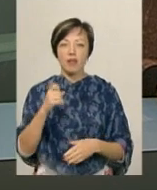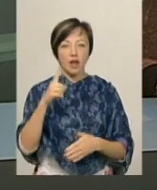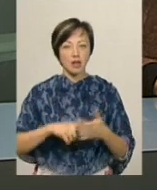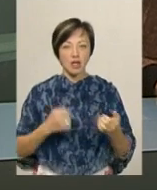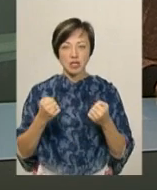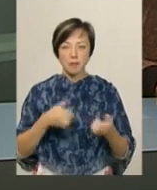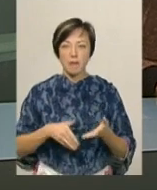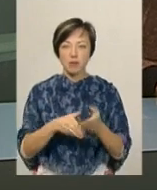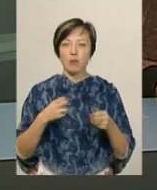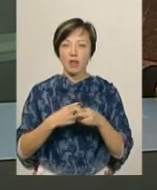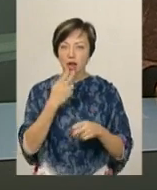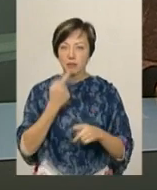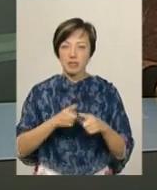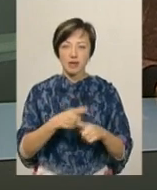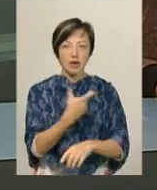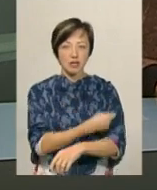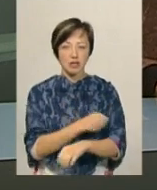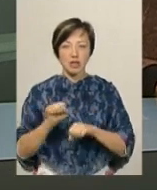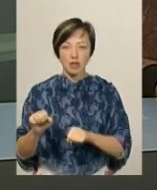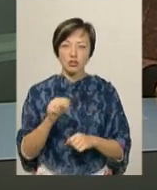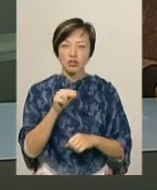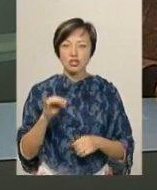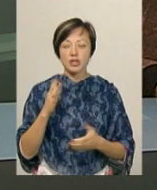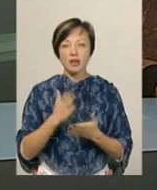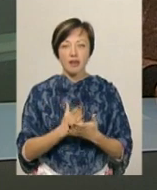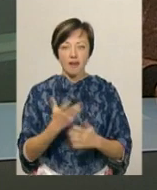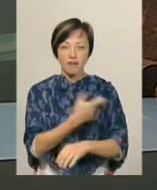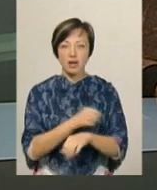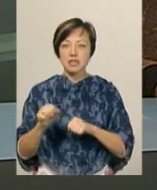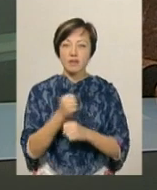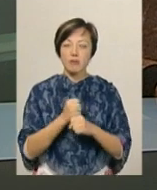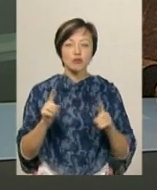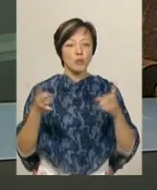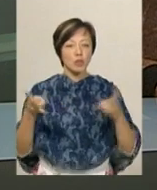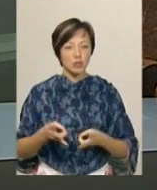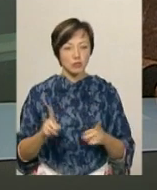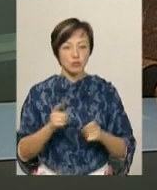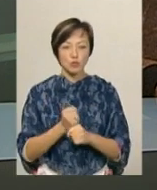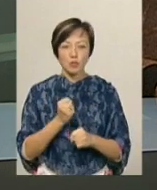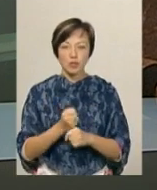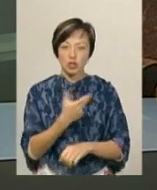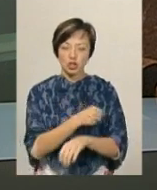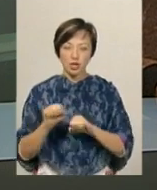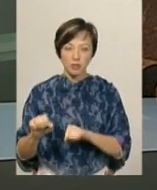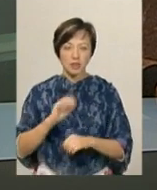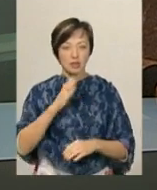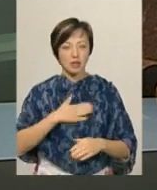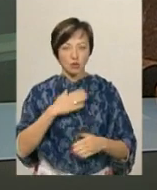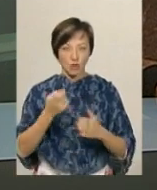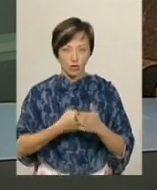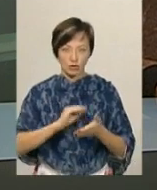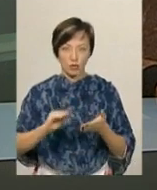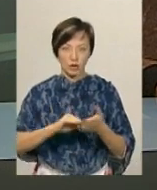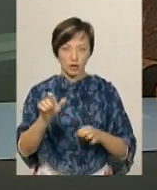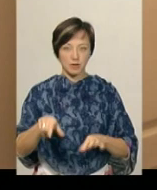найнадійніший метод профілактики грипу – це вакцинація. Чи є вакцини в аптеках Хмельницької, що потрібно для того, аби зробити щеплення, дізнавалася Тетяна